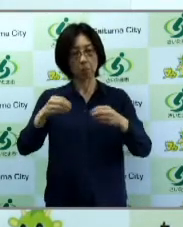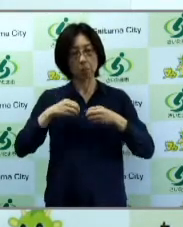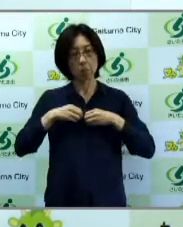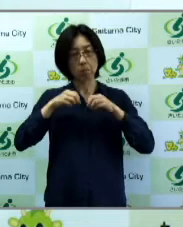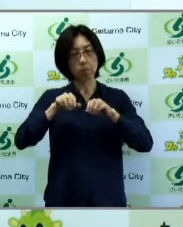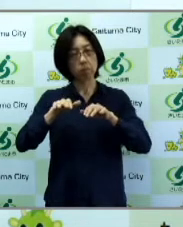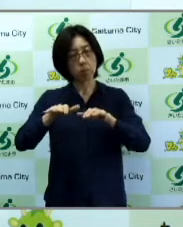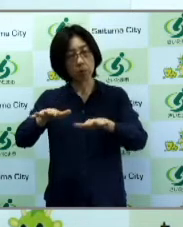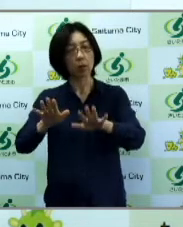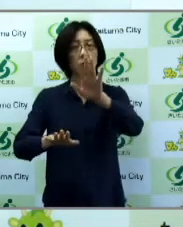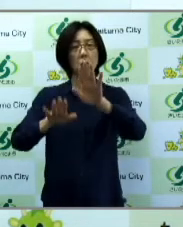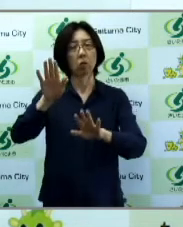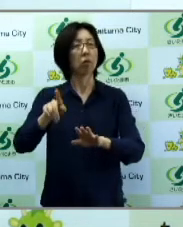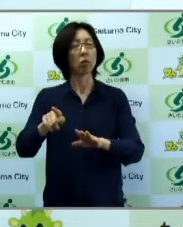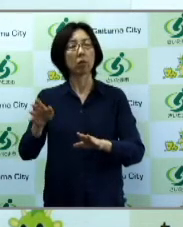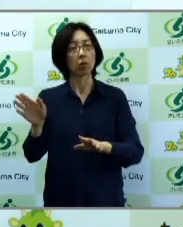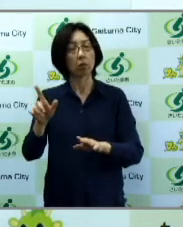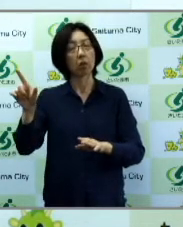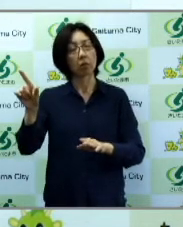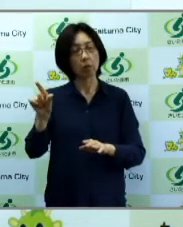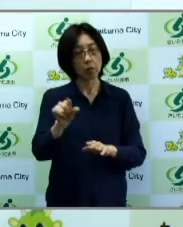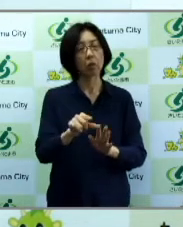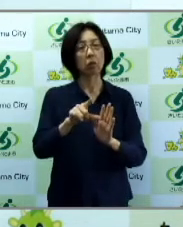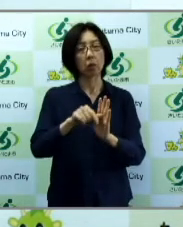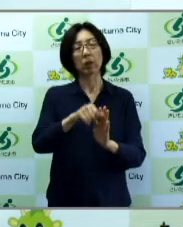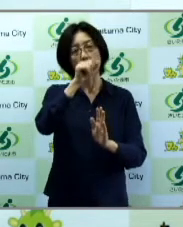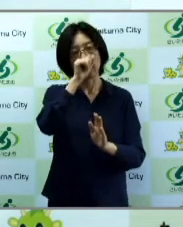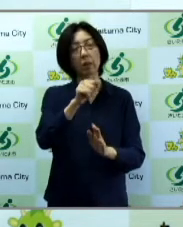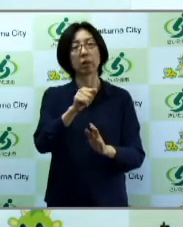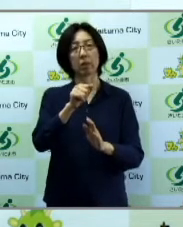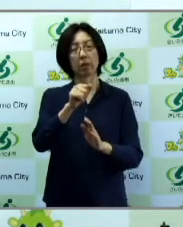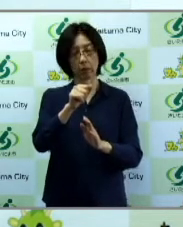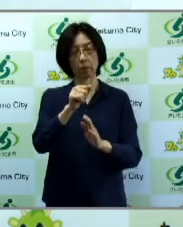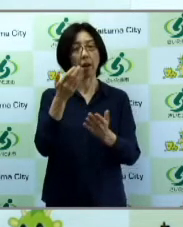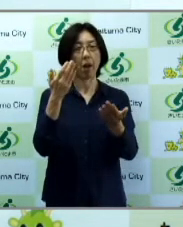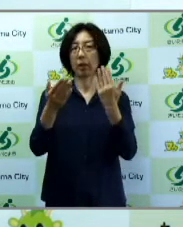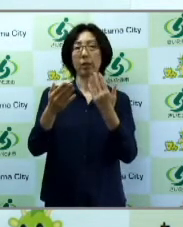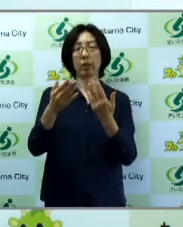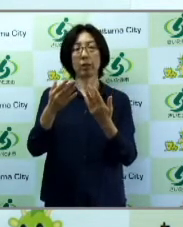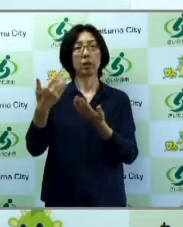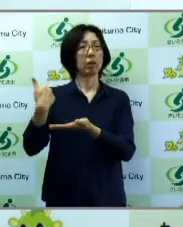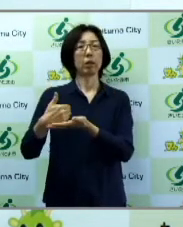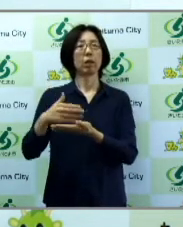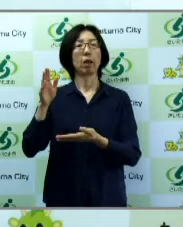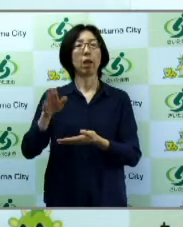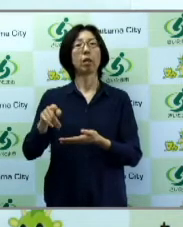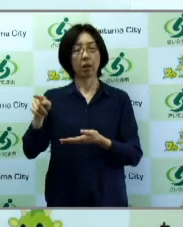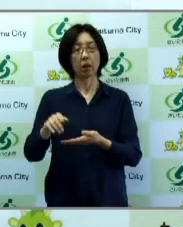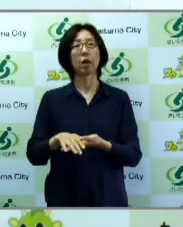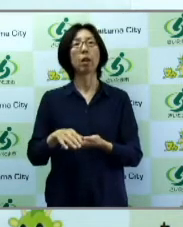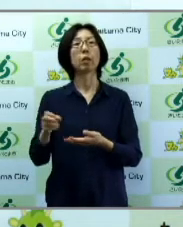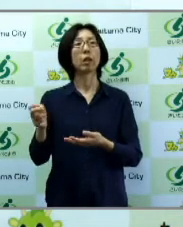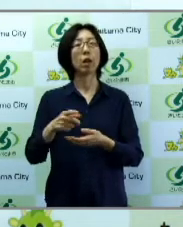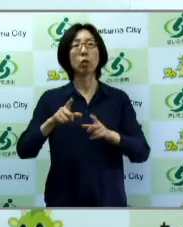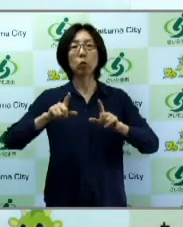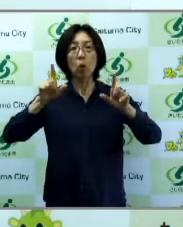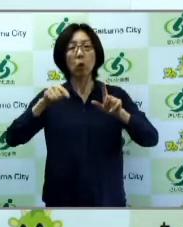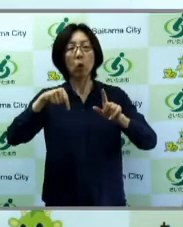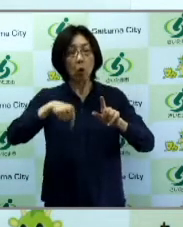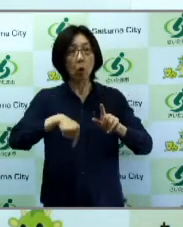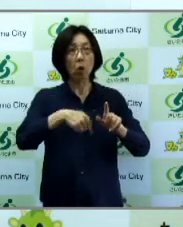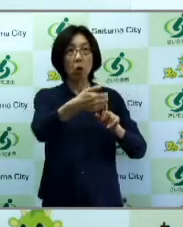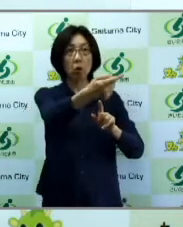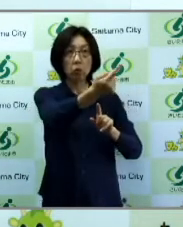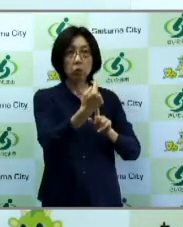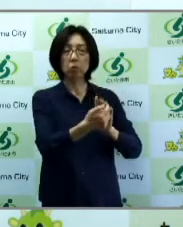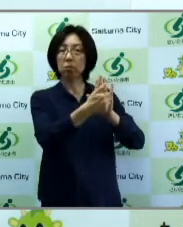はそのやり方として例えば東京から他に行くのはご遠慮いただきたいとか地域を限って